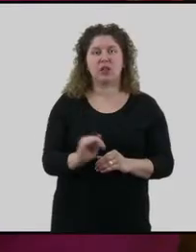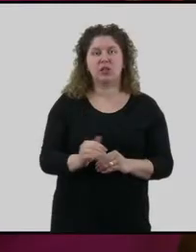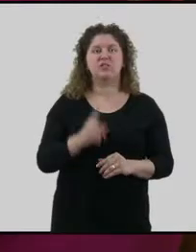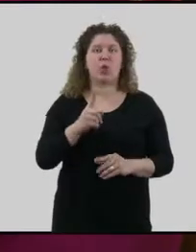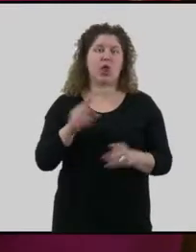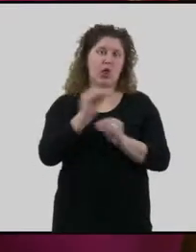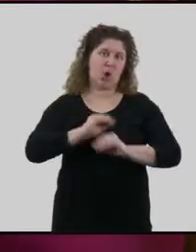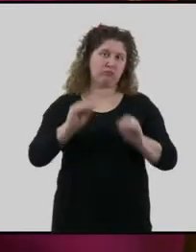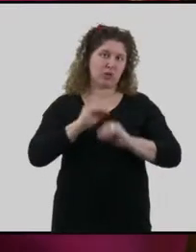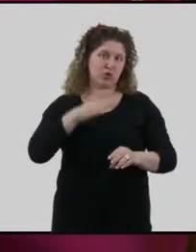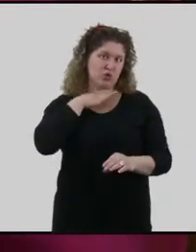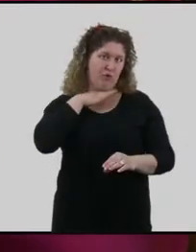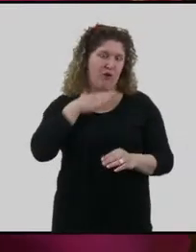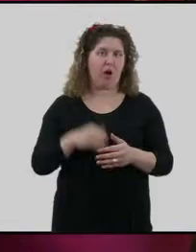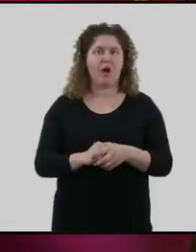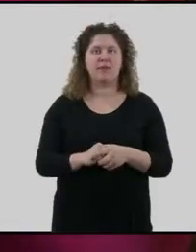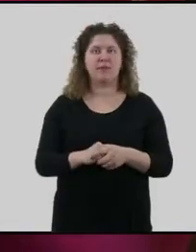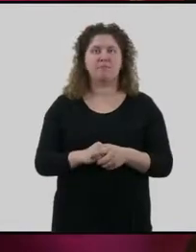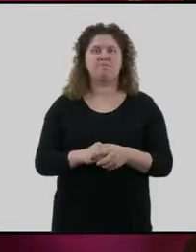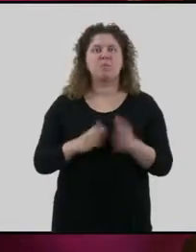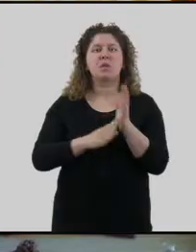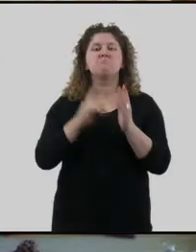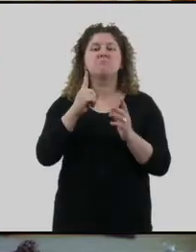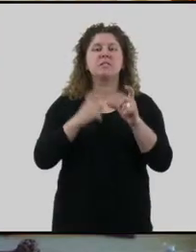i obrazovanje. Misija je